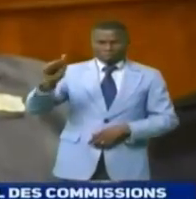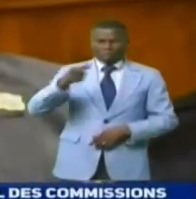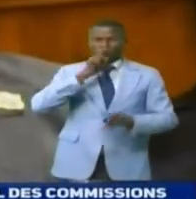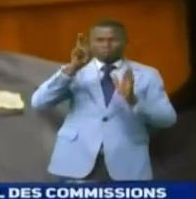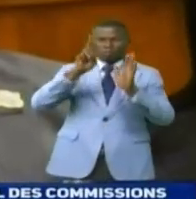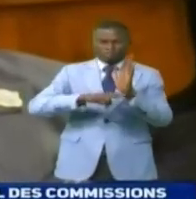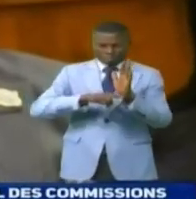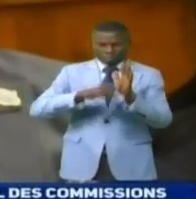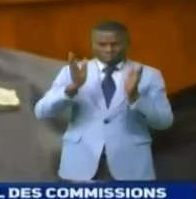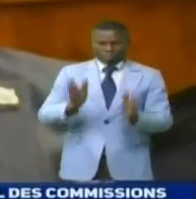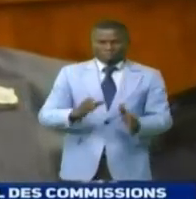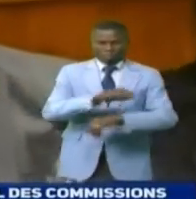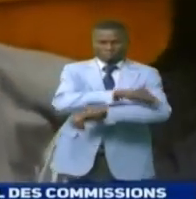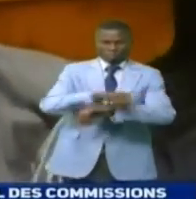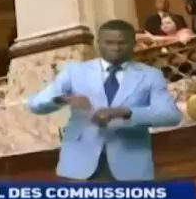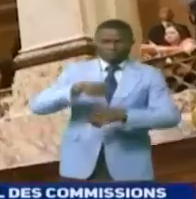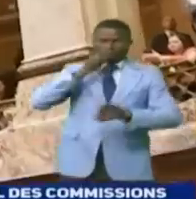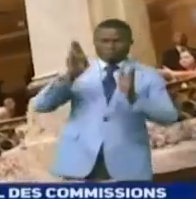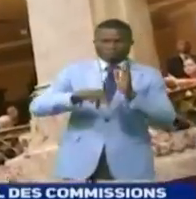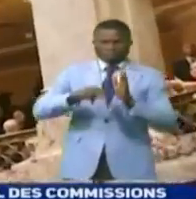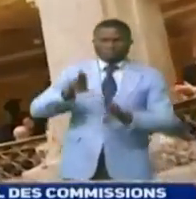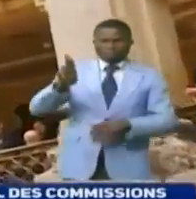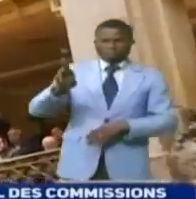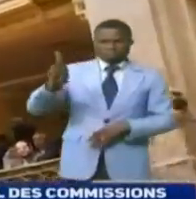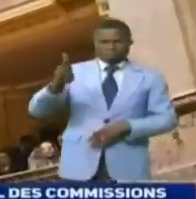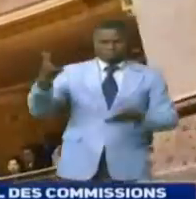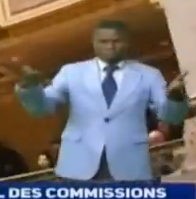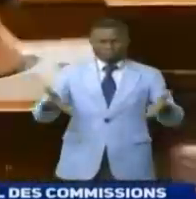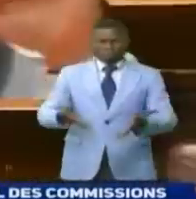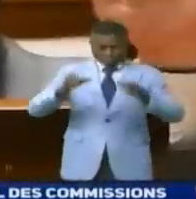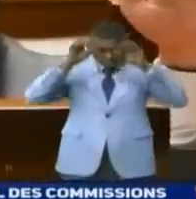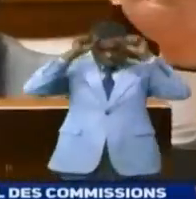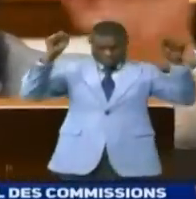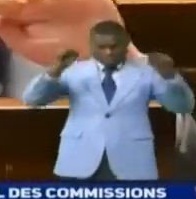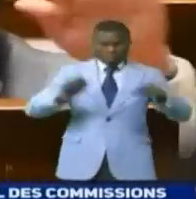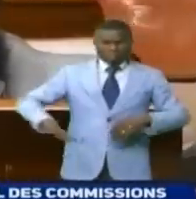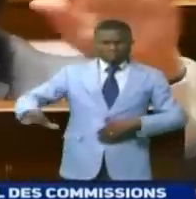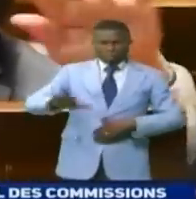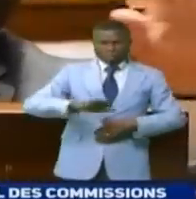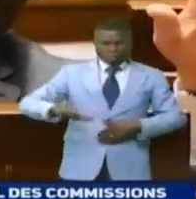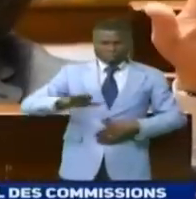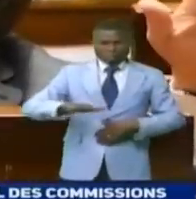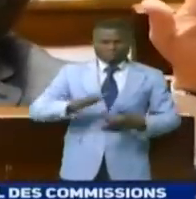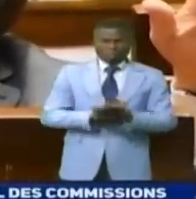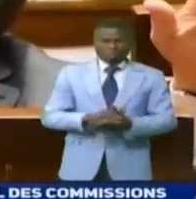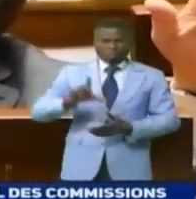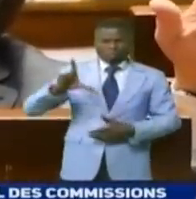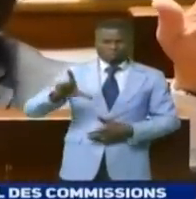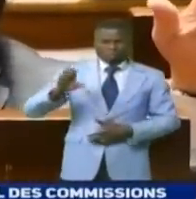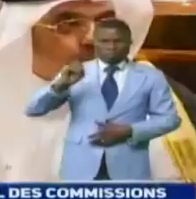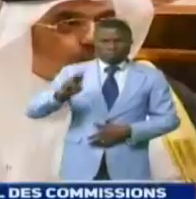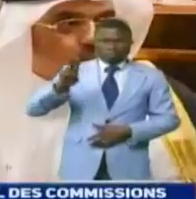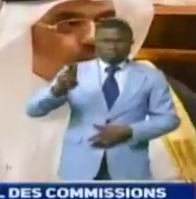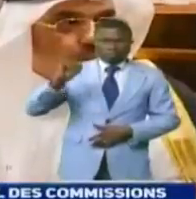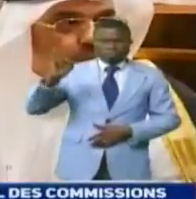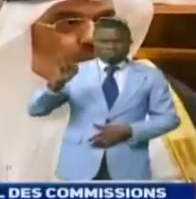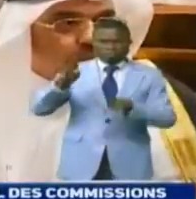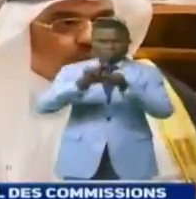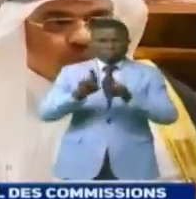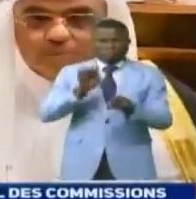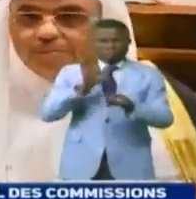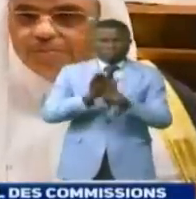Parlamento, siège du Parlement uruguayen, en présence du président de la République, Luis Alberto Lacalpú, et